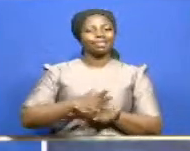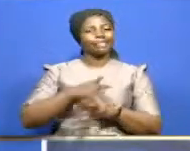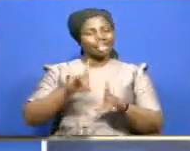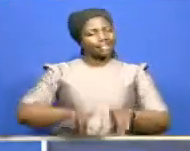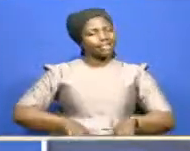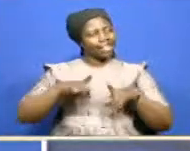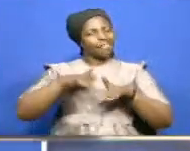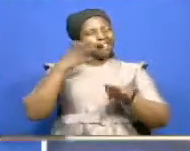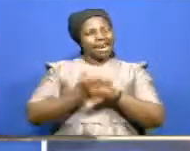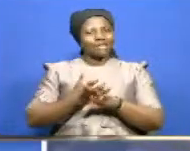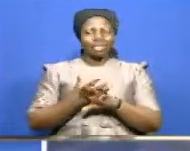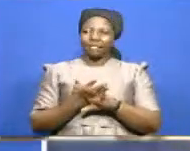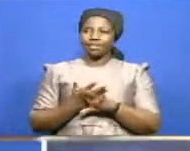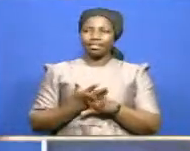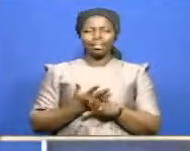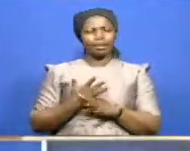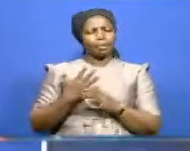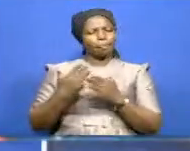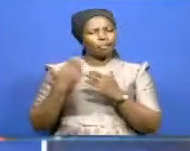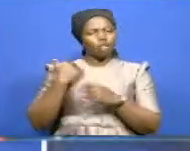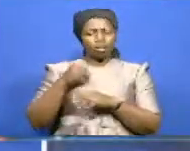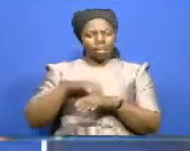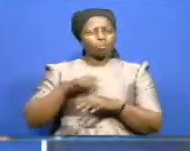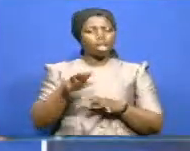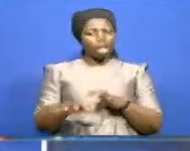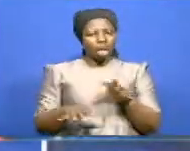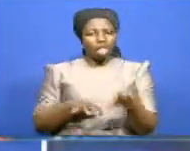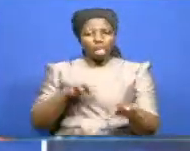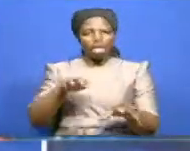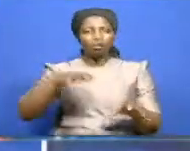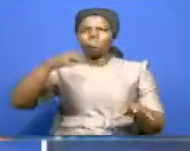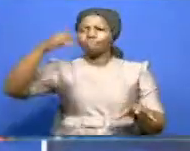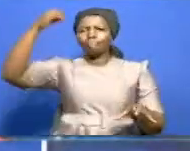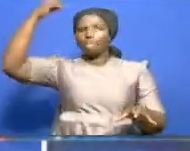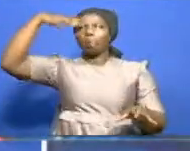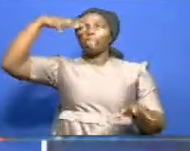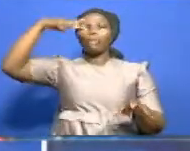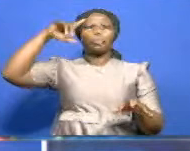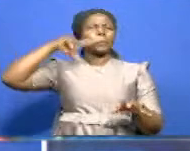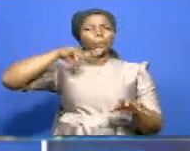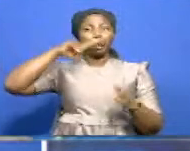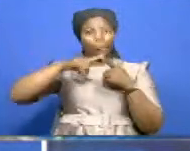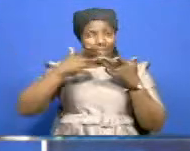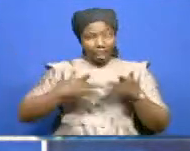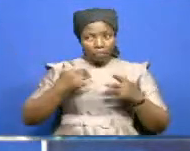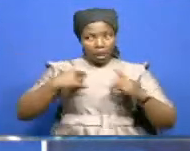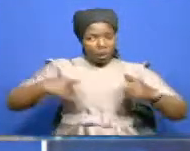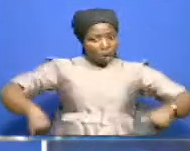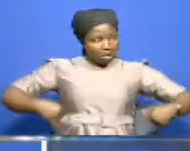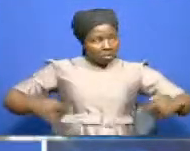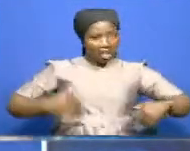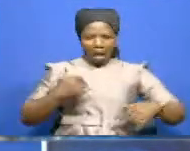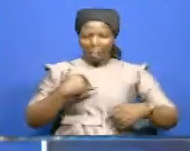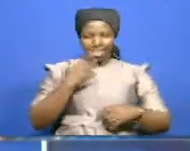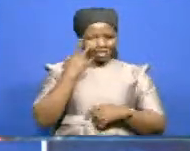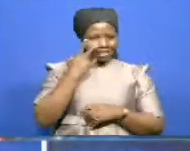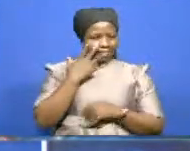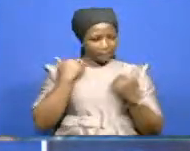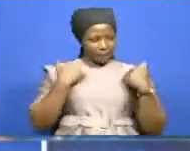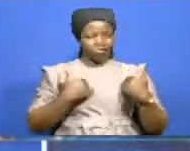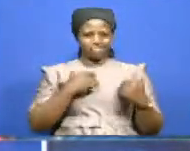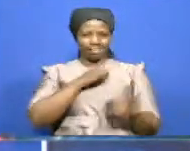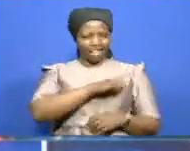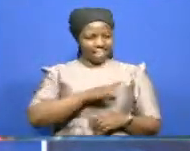Nimechomwa na jua sana hata wakati nilikuwa natambaa chini. Lakini sasa mimi naona ni kwa afadhali. Mimi niko kama nyinyi sasa.